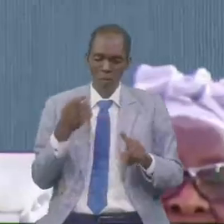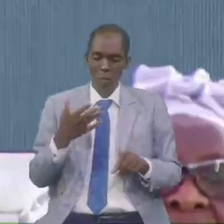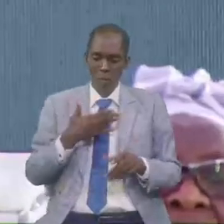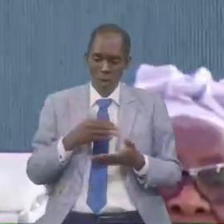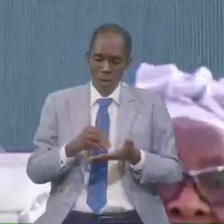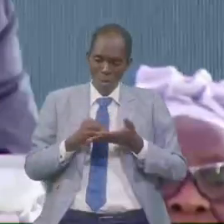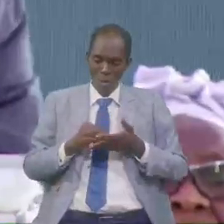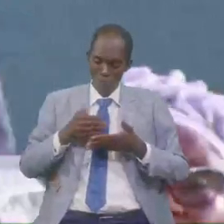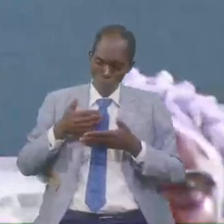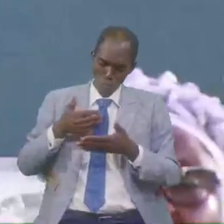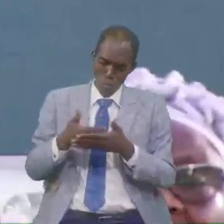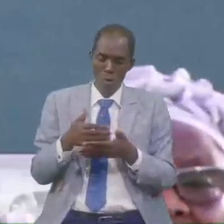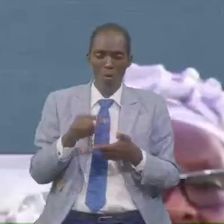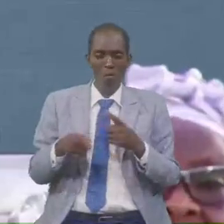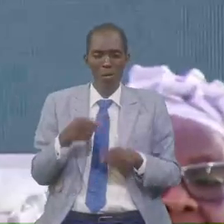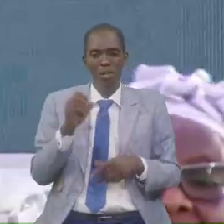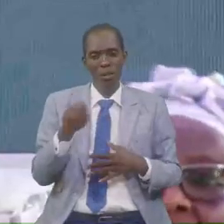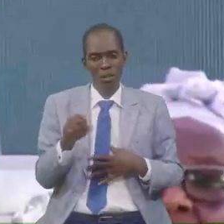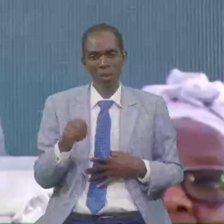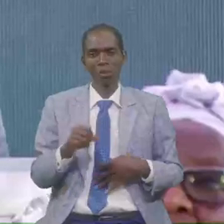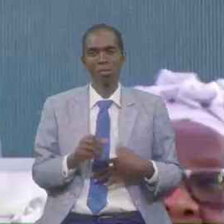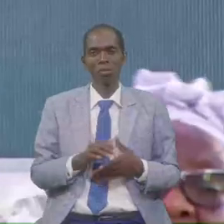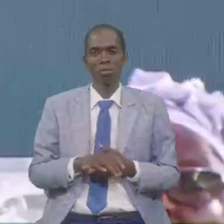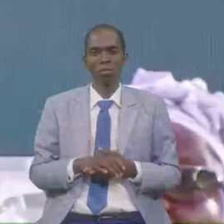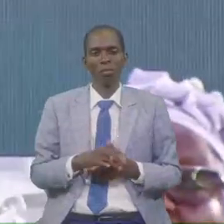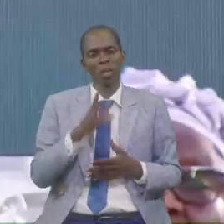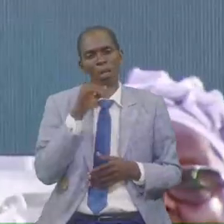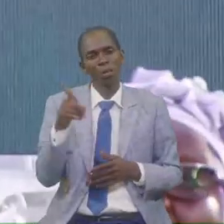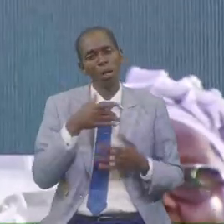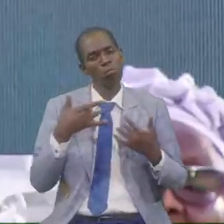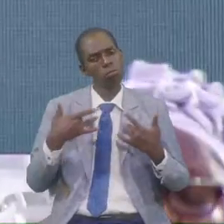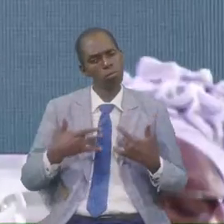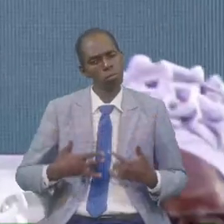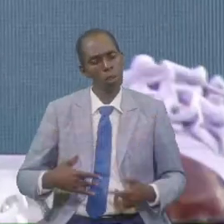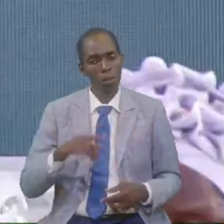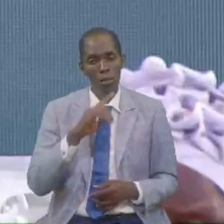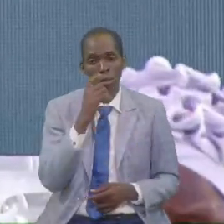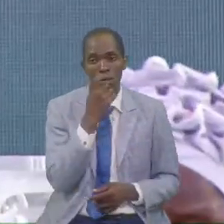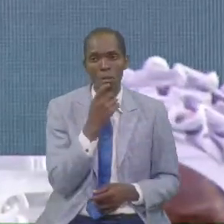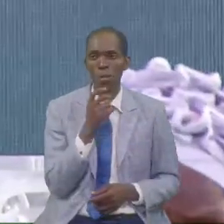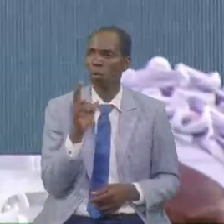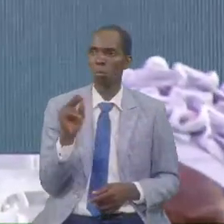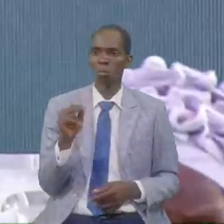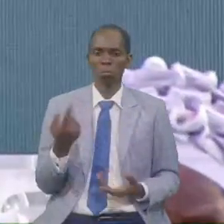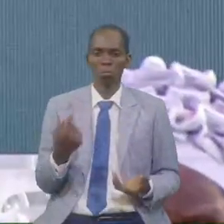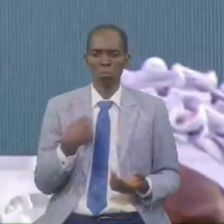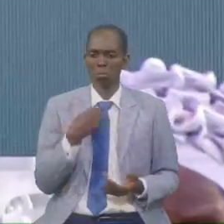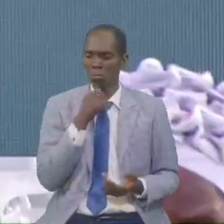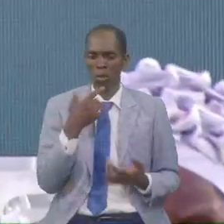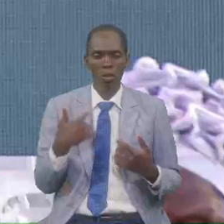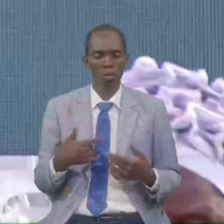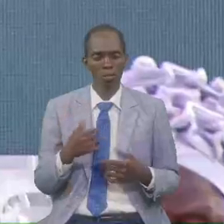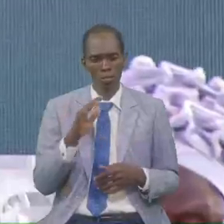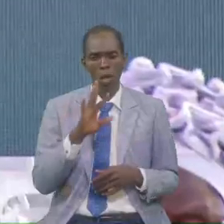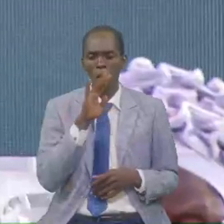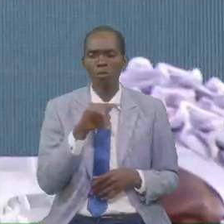Oui, même venant de mes soi-disant amis. Est-ce que tu es découragé? Non. Est-ce